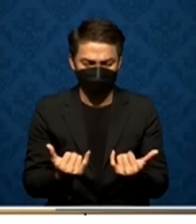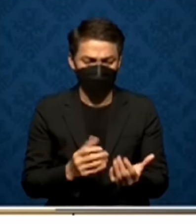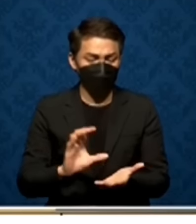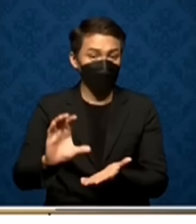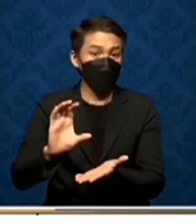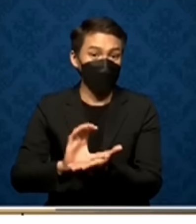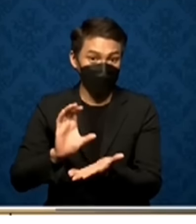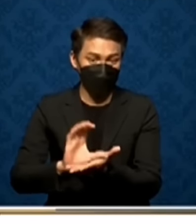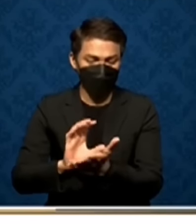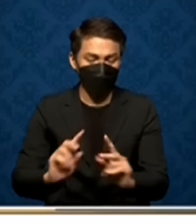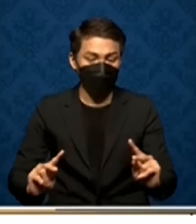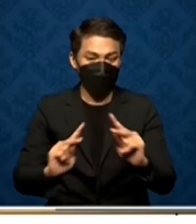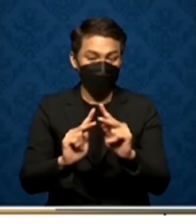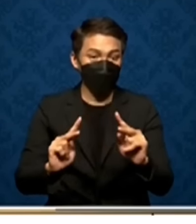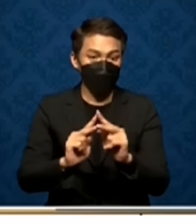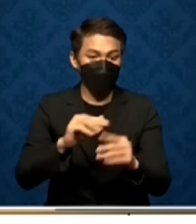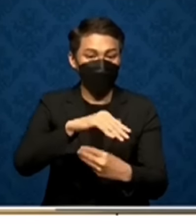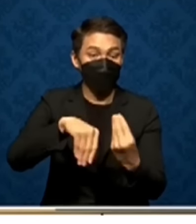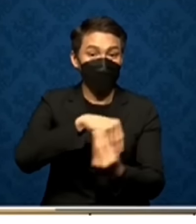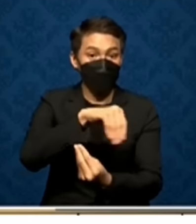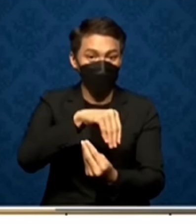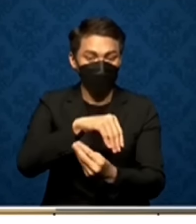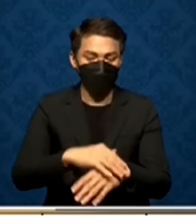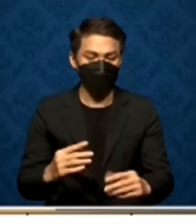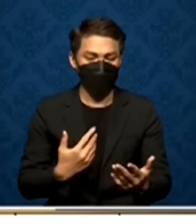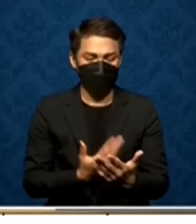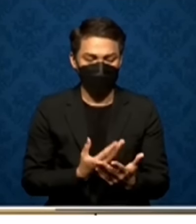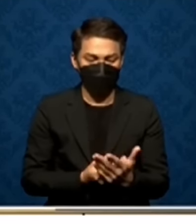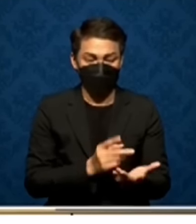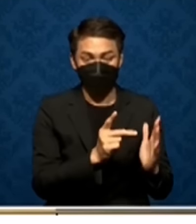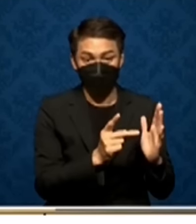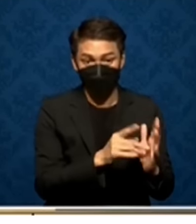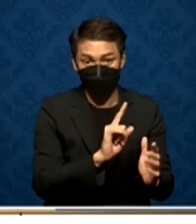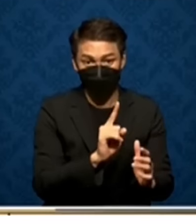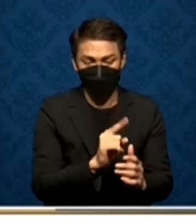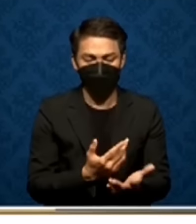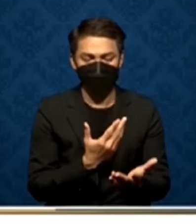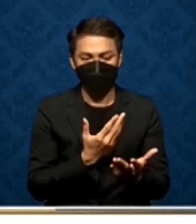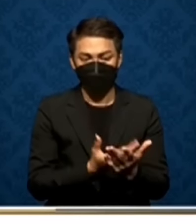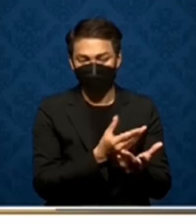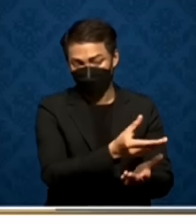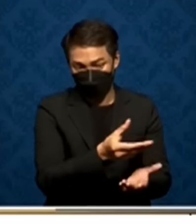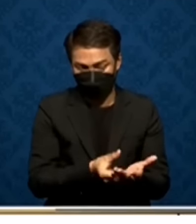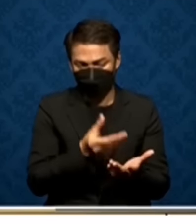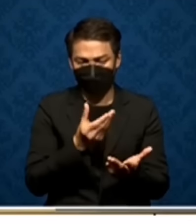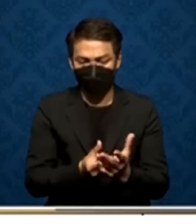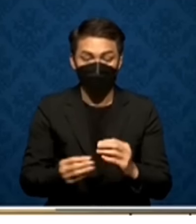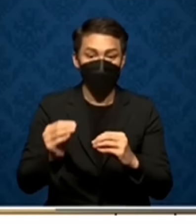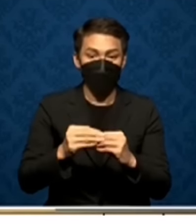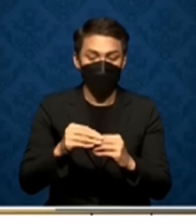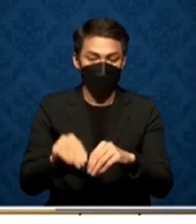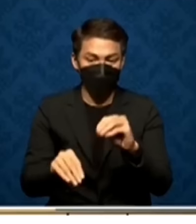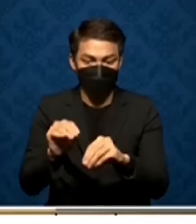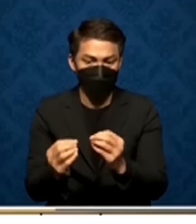วงทรัพย์พิจารณาดูให้ดีนะฮะท่านมาของบประมาณเขียนว่าปี63จะเพิ่มป่าเท่านั้นแล้วก็ในรายงานงบประมาณก็โ